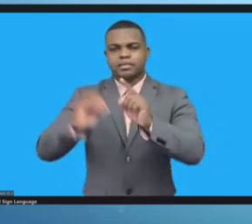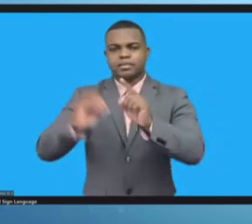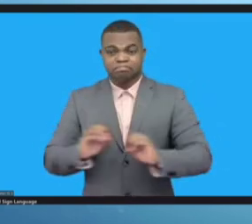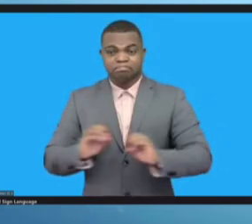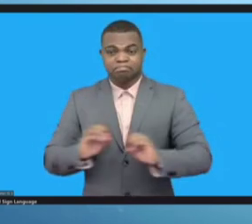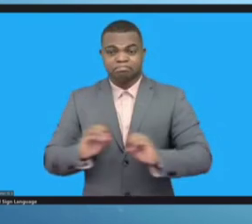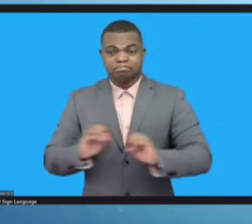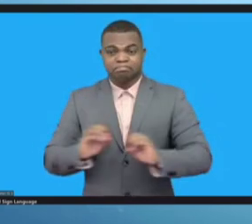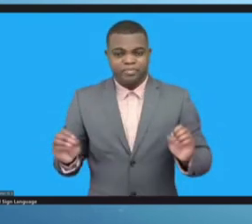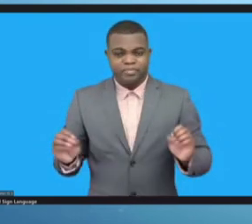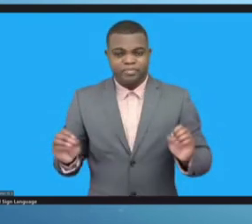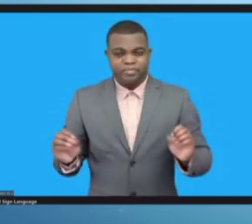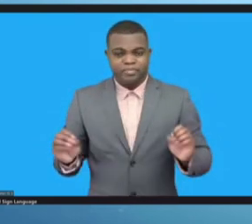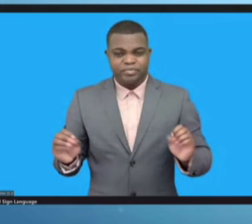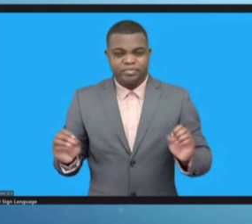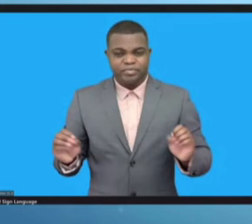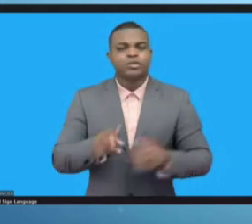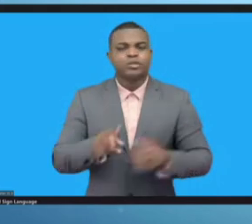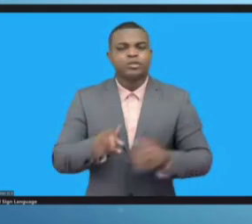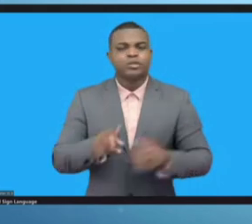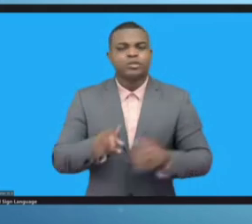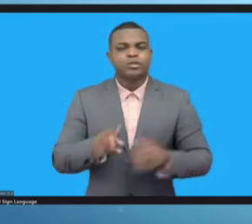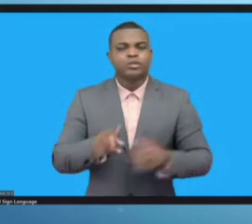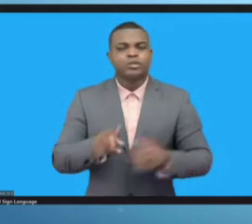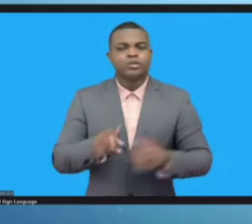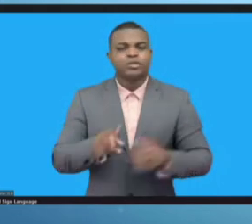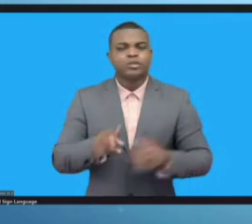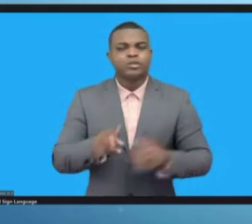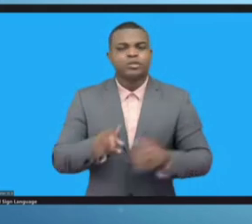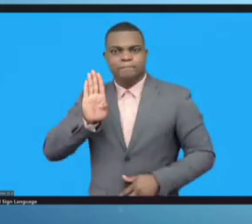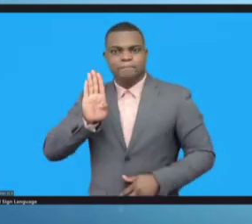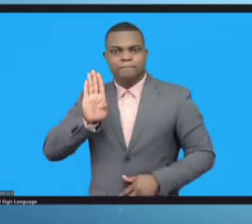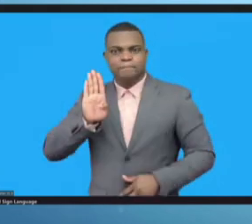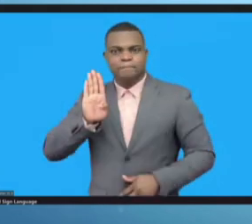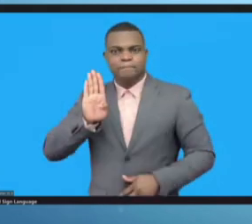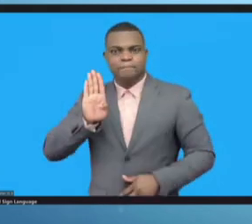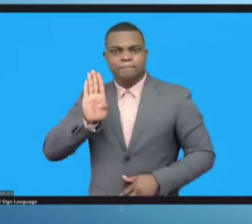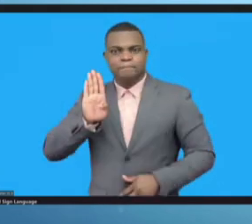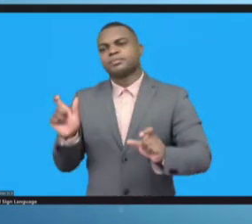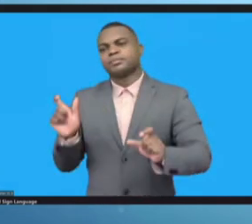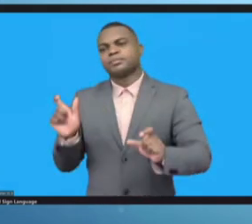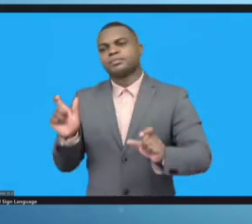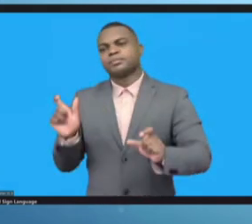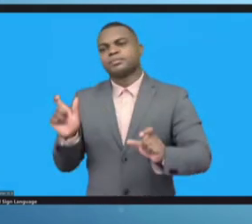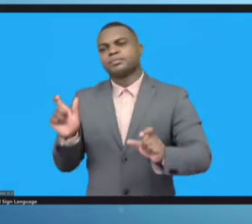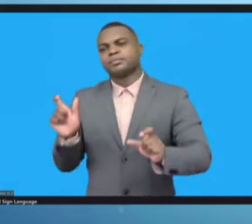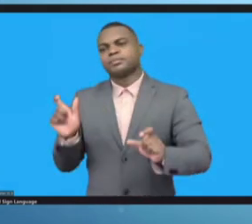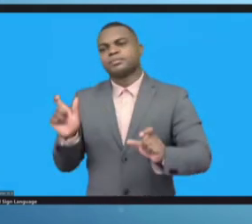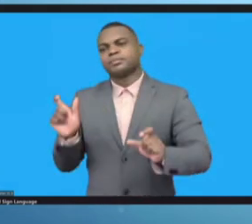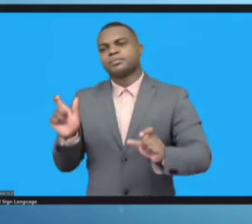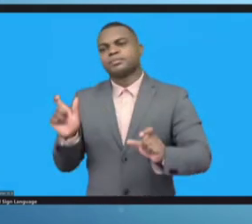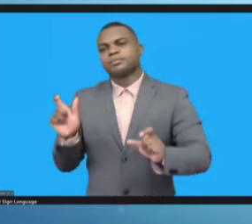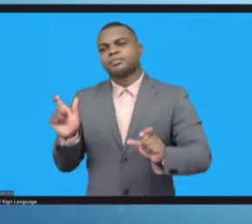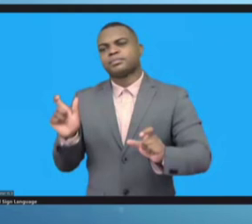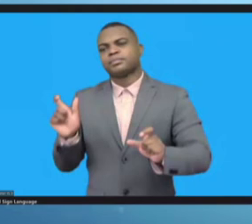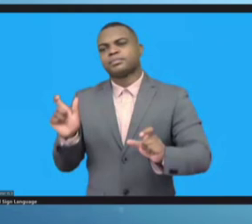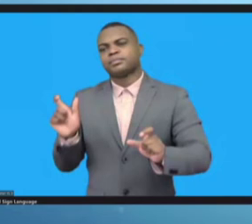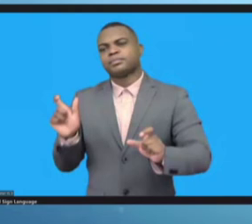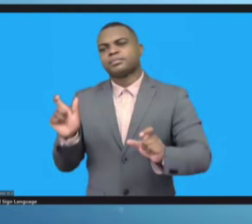En contraste radical avec donc les régions plus développées telles que l'Europe, un continent qui